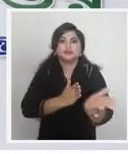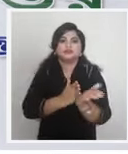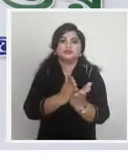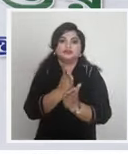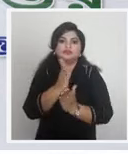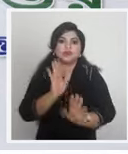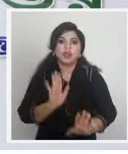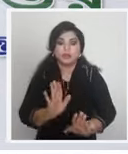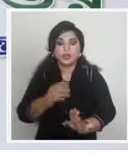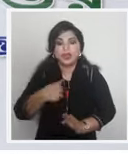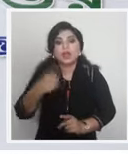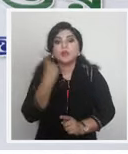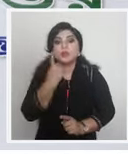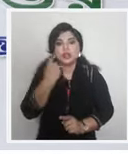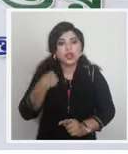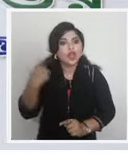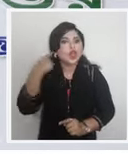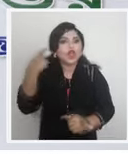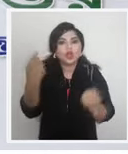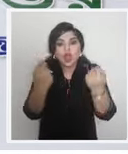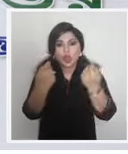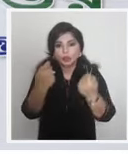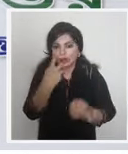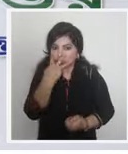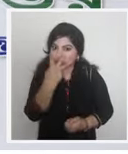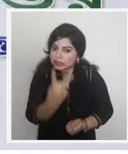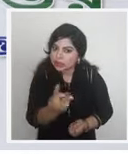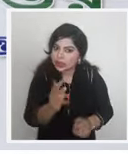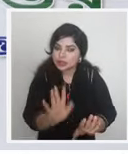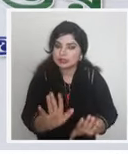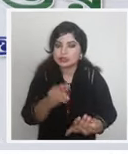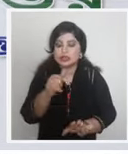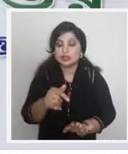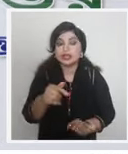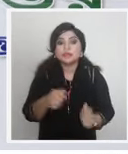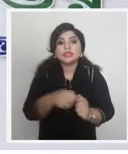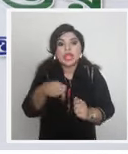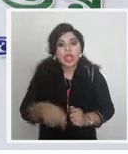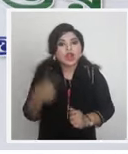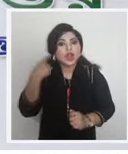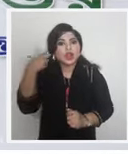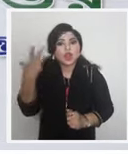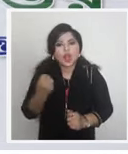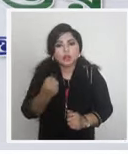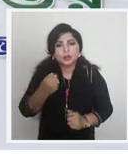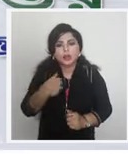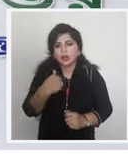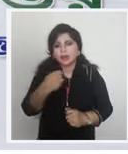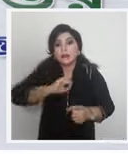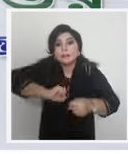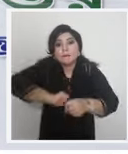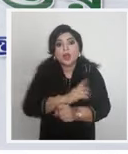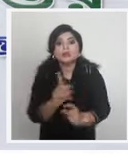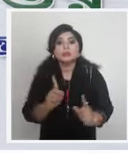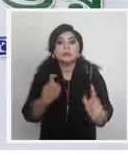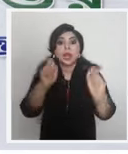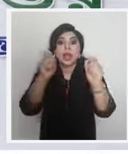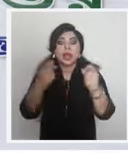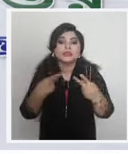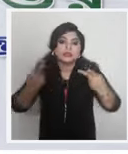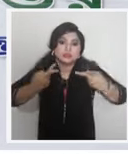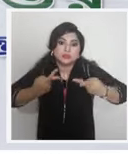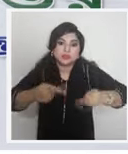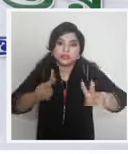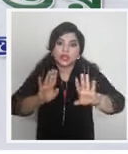বিশেষভাবে সচেতন হন, সতর্ক হন, স্বাস্থ্য নিয়মগুলো মেনে চলুন। প্রতিনিয়তর খবরেই আপনারা দেখতে পাচ্ছেন